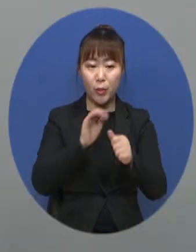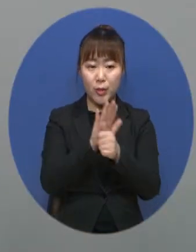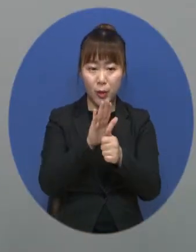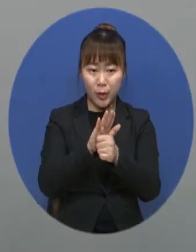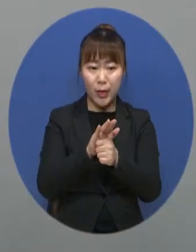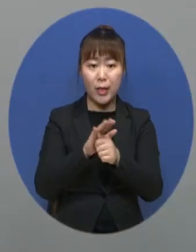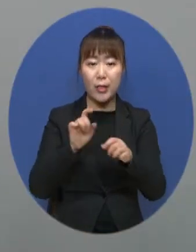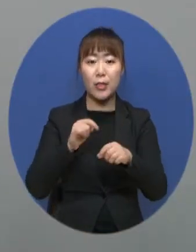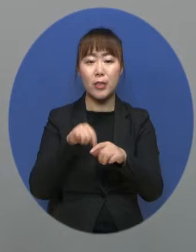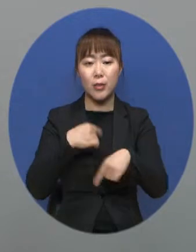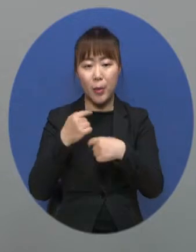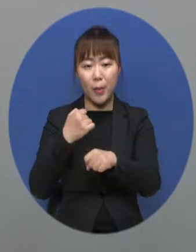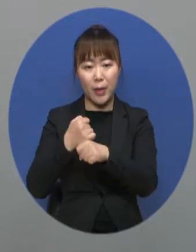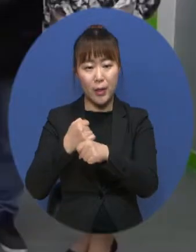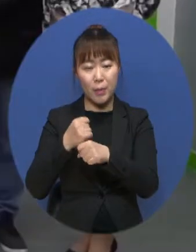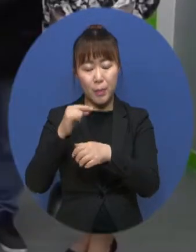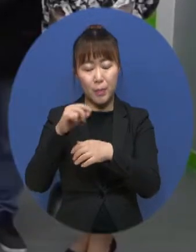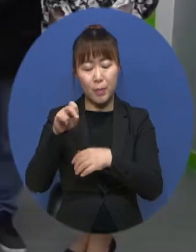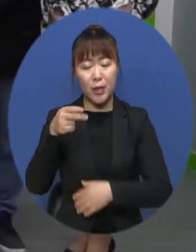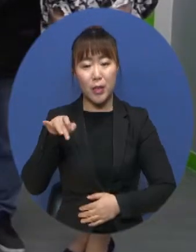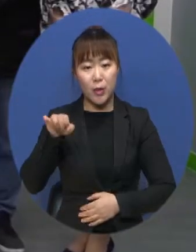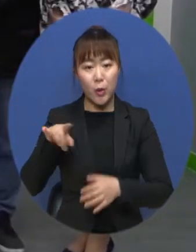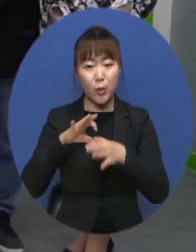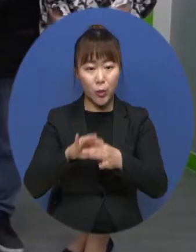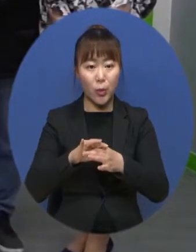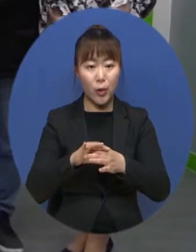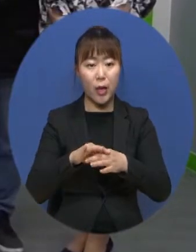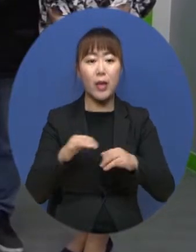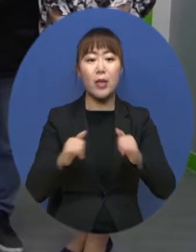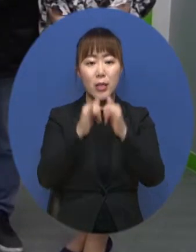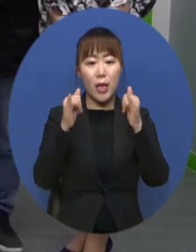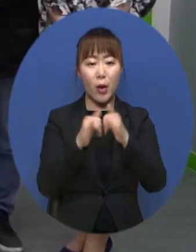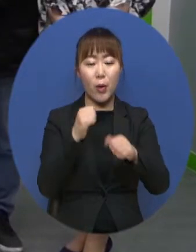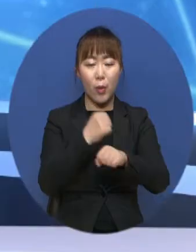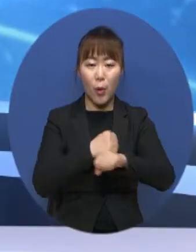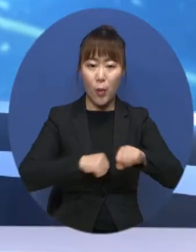방송 미디어 제작을 통해 사회공헌 활동에 나설 예정입니다.